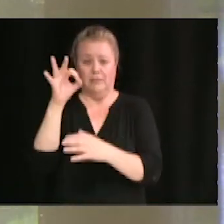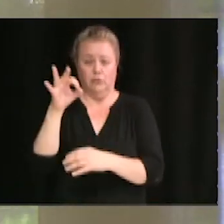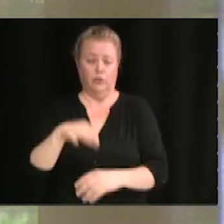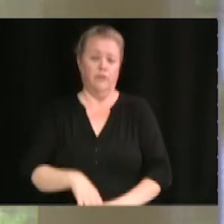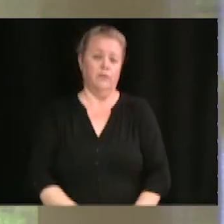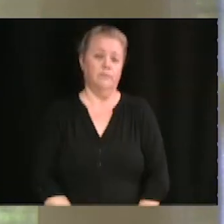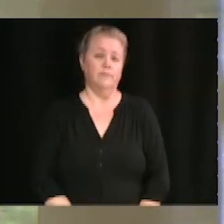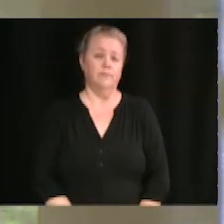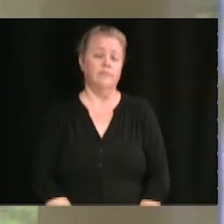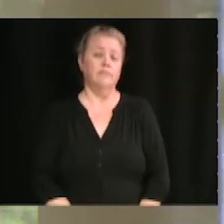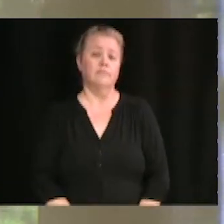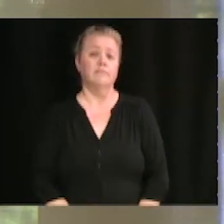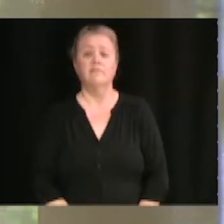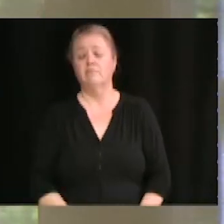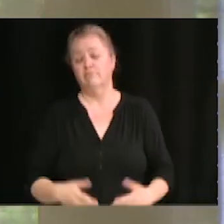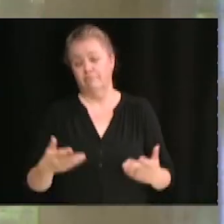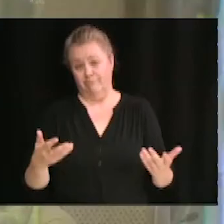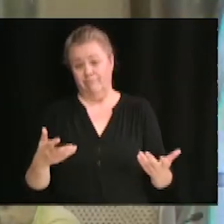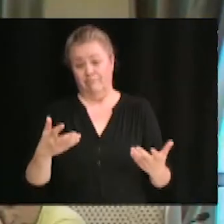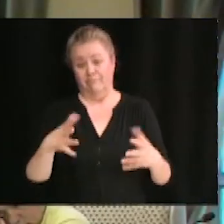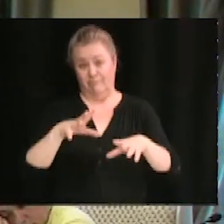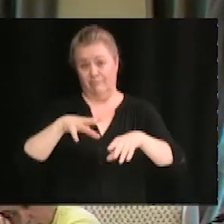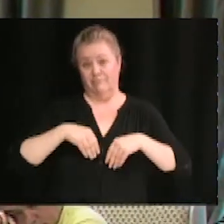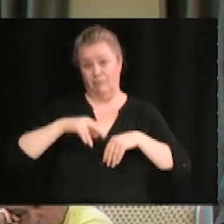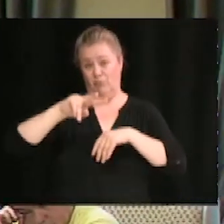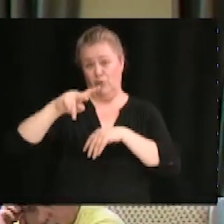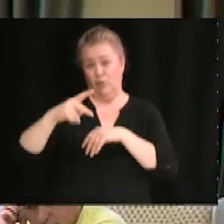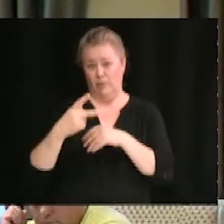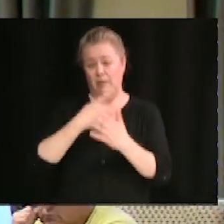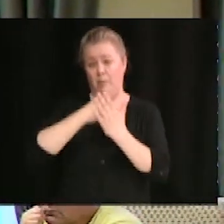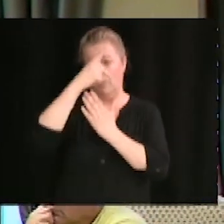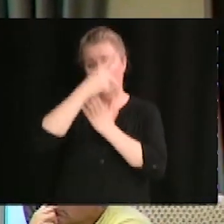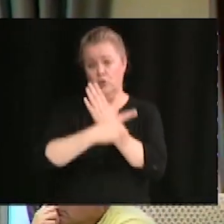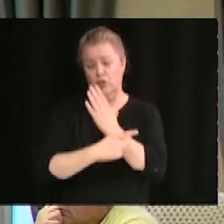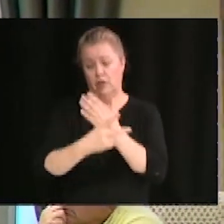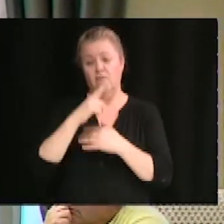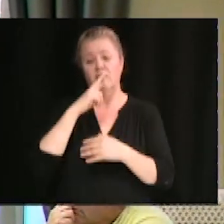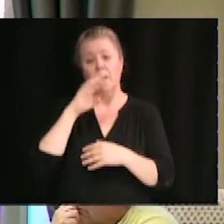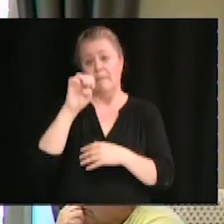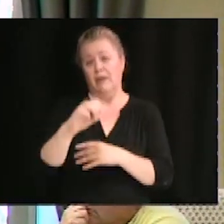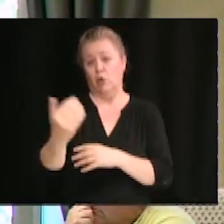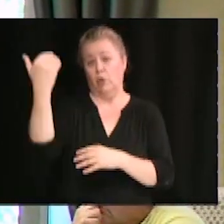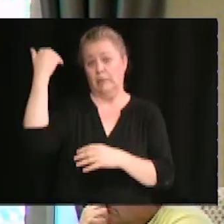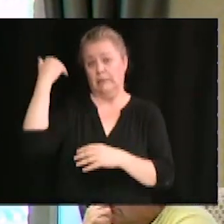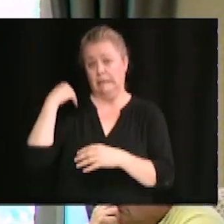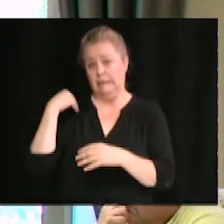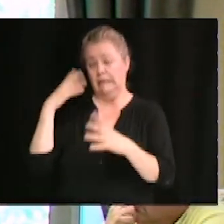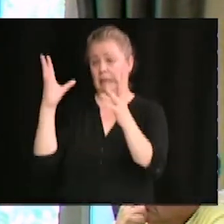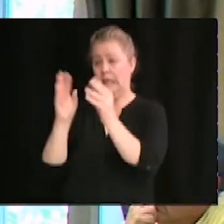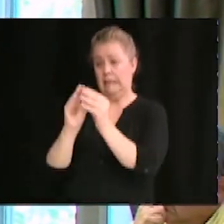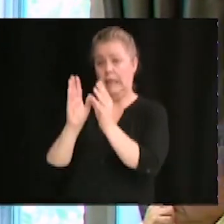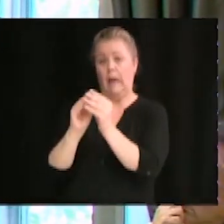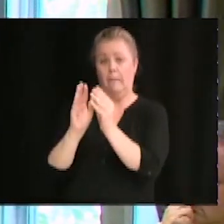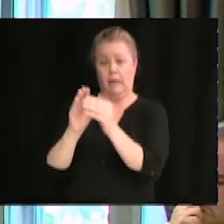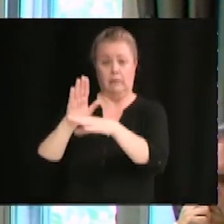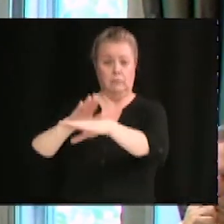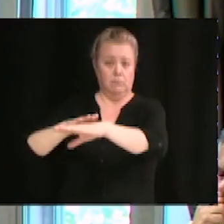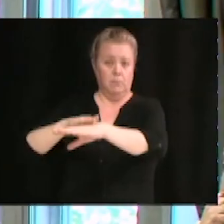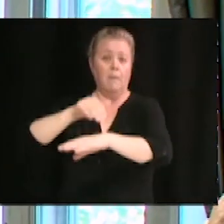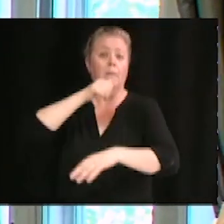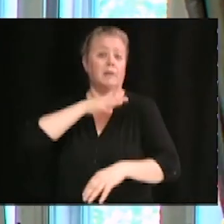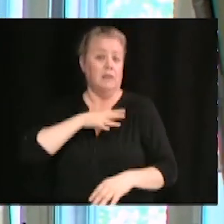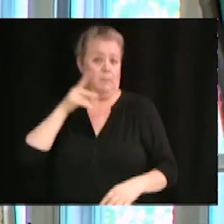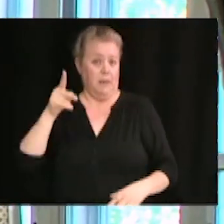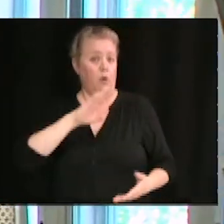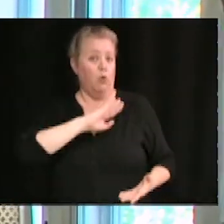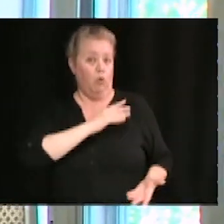Alors, il s'agit d'adopter le second projet qui a fait l'objet d'une assemblée de consultations publiques mercredi dernier à laquelle assistait Mme Pilon où aucun citoyen ne s